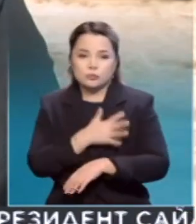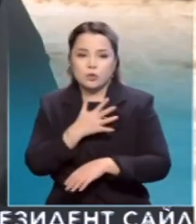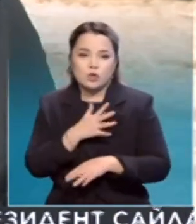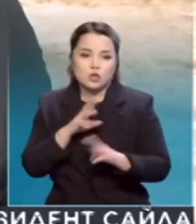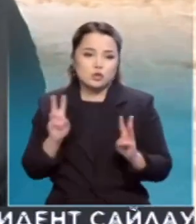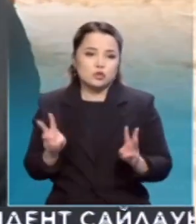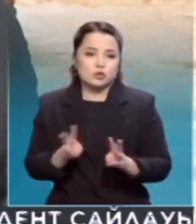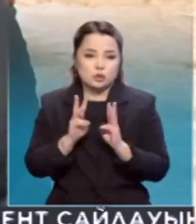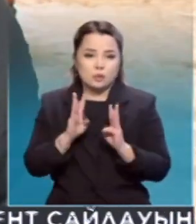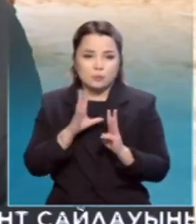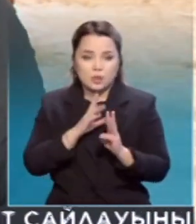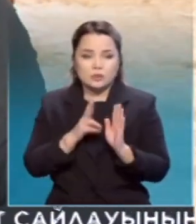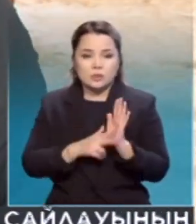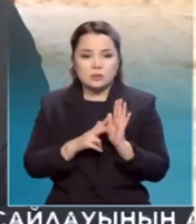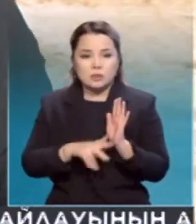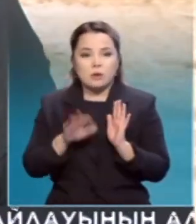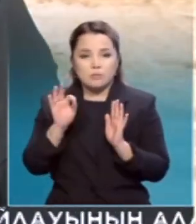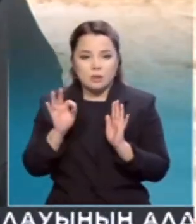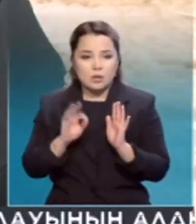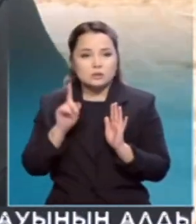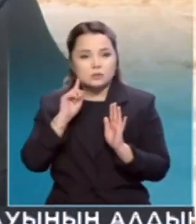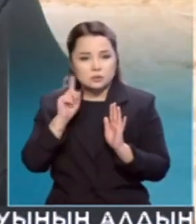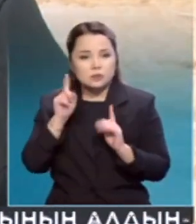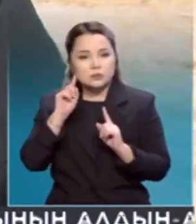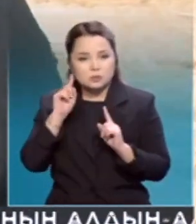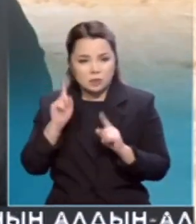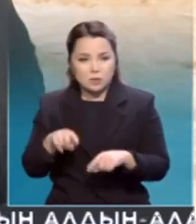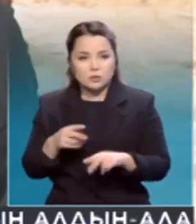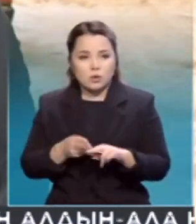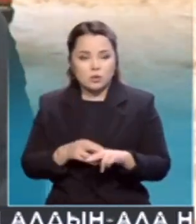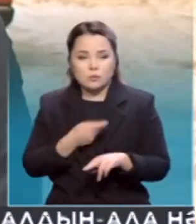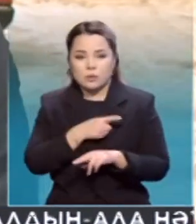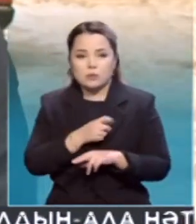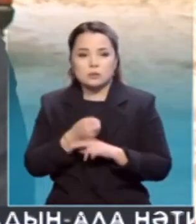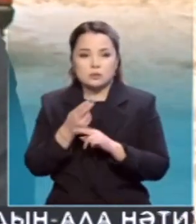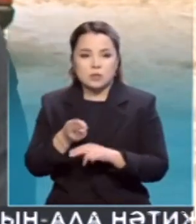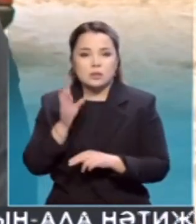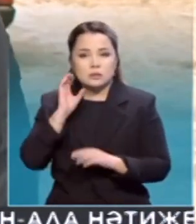80% деді ғой, күйік шалып, осылай бір ауруханаға түсті деп естідім.